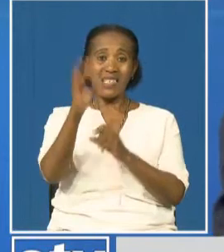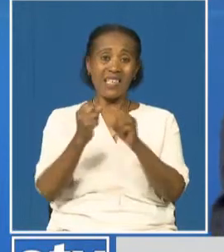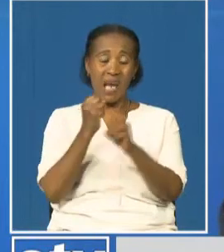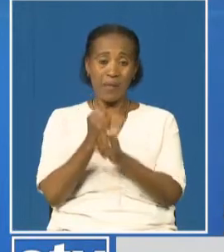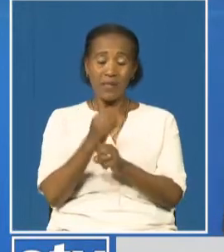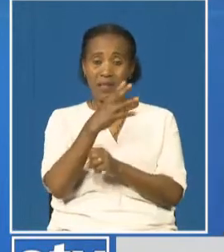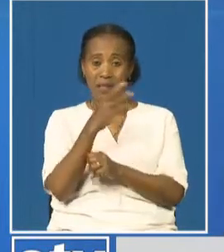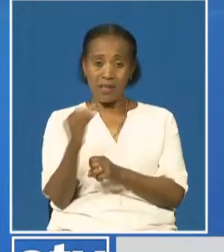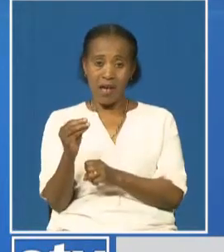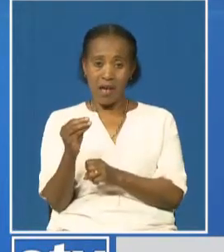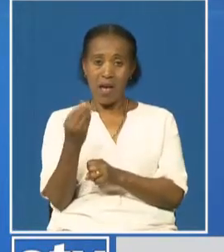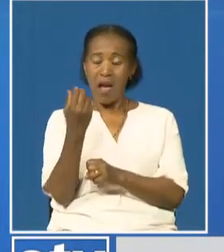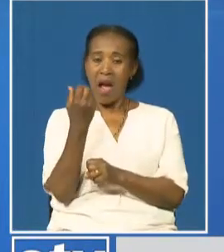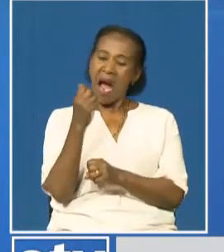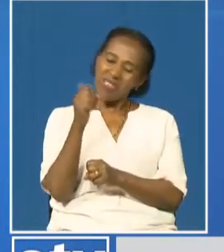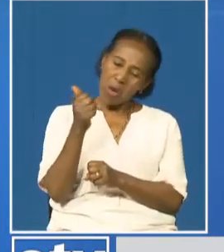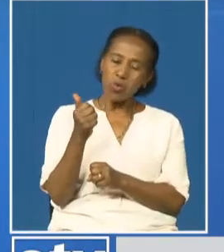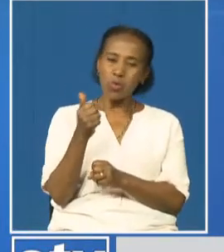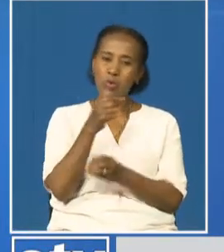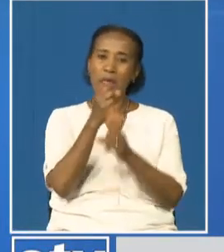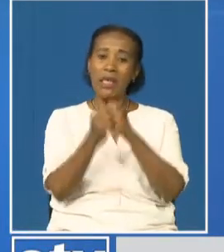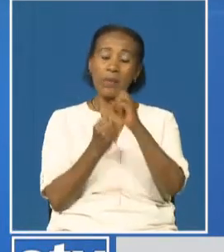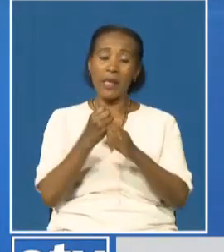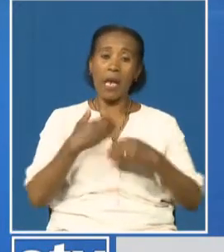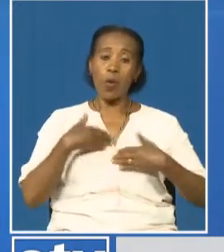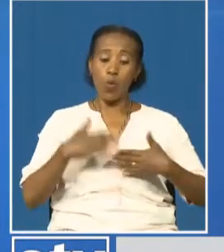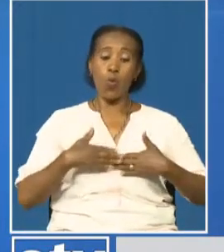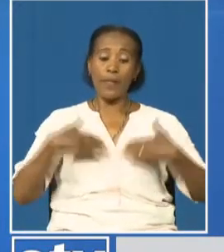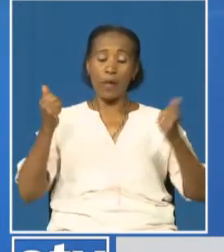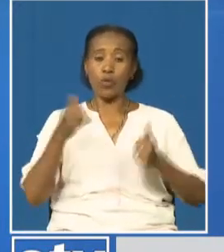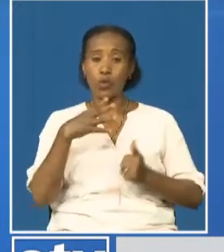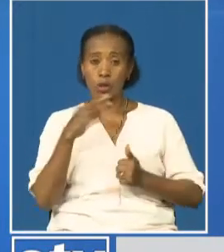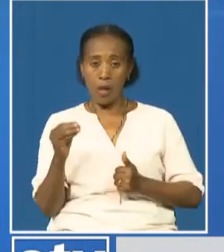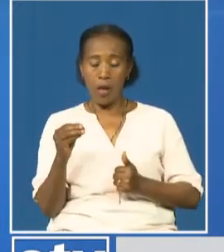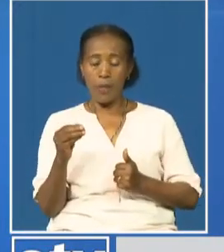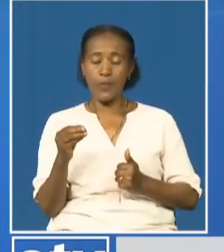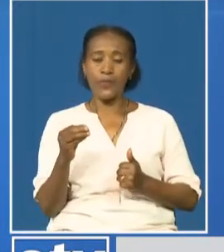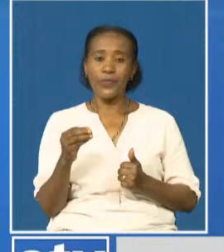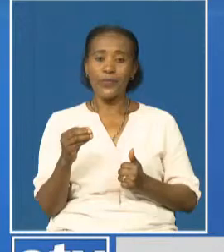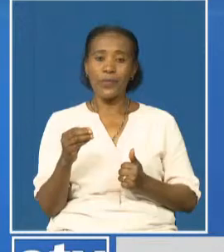እና በአስራዎቹ እድሜ ያሉ ወጣቶች እና